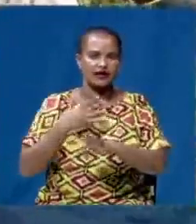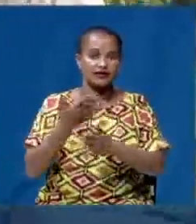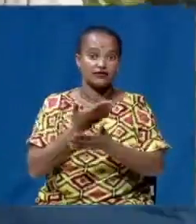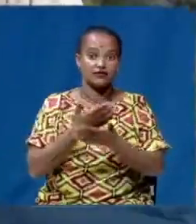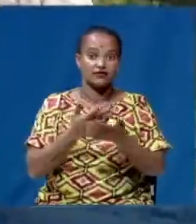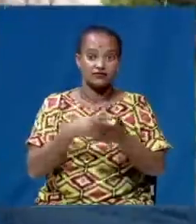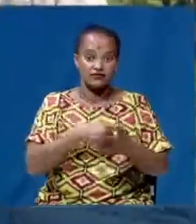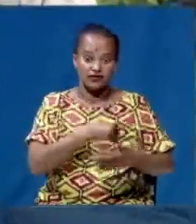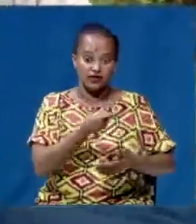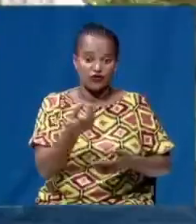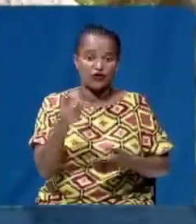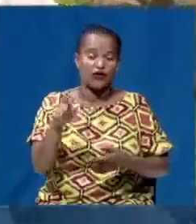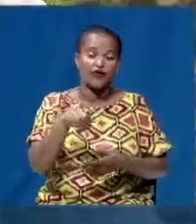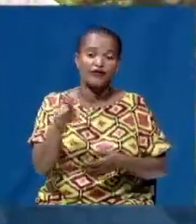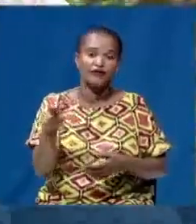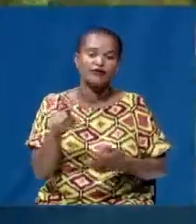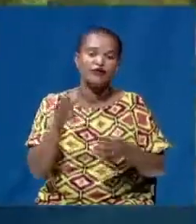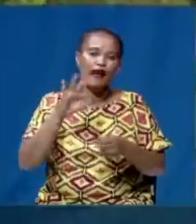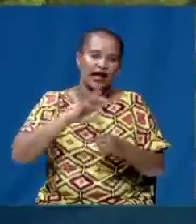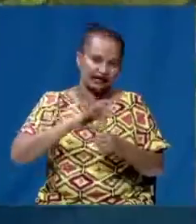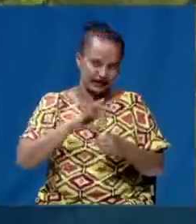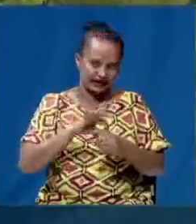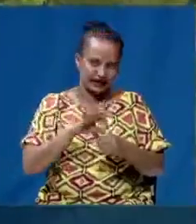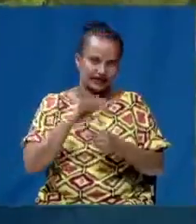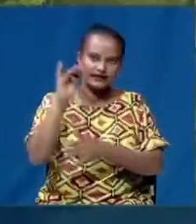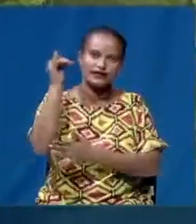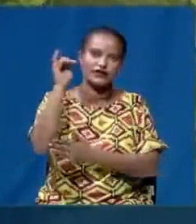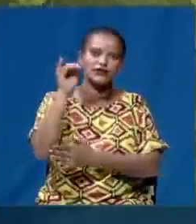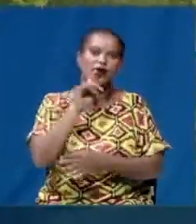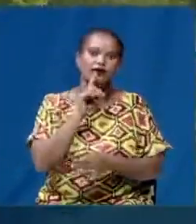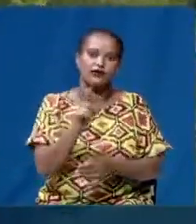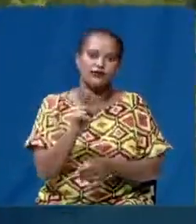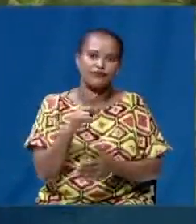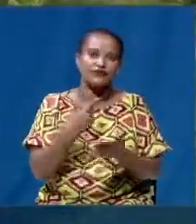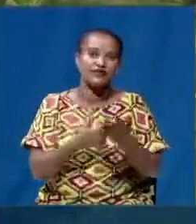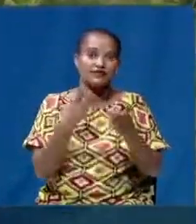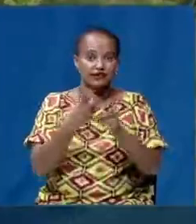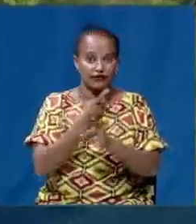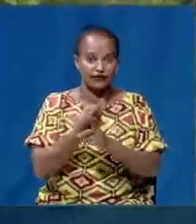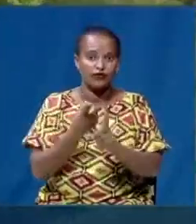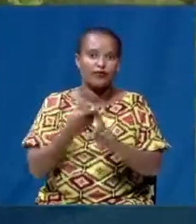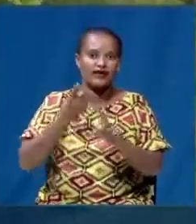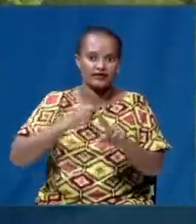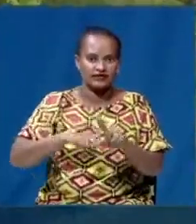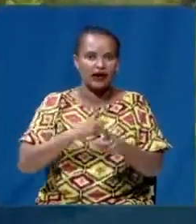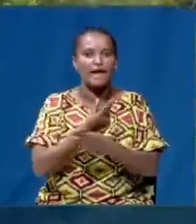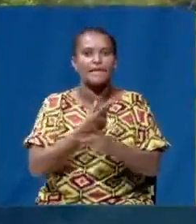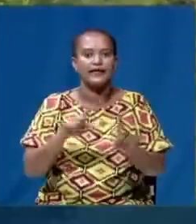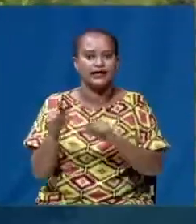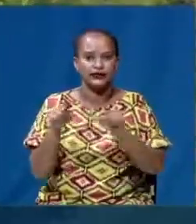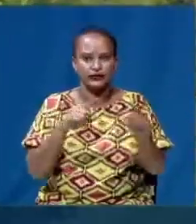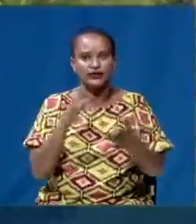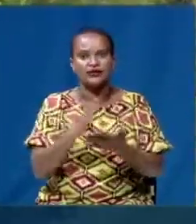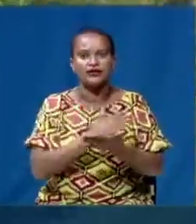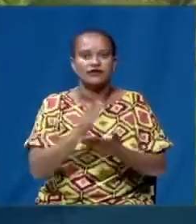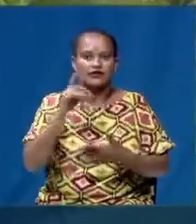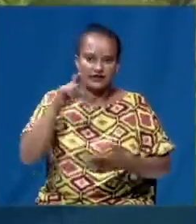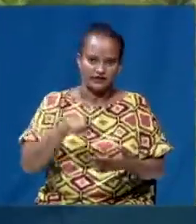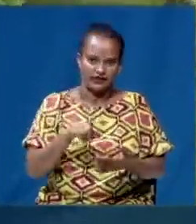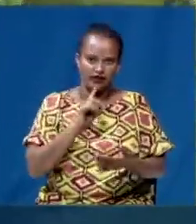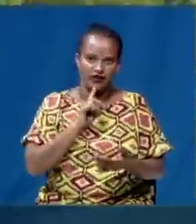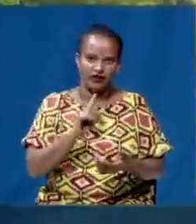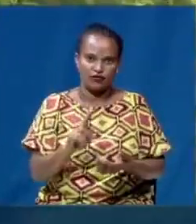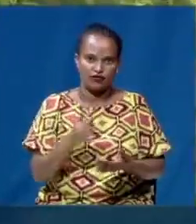እውን ካብኣቶም ቶም ኣትክልትታት እዮም እፅዋት እዩ። ተፈጥሮ መሊስካ ኣብ ምድሓን እውን ክንሳተፍ ስለ ዝግበአና